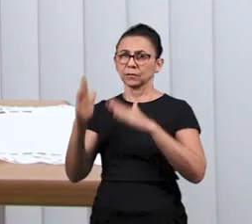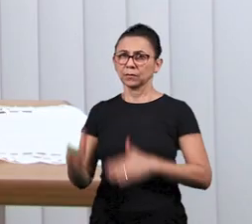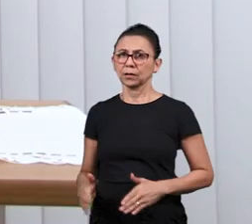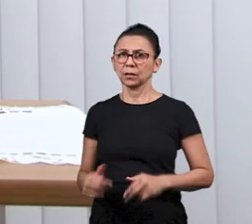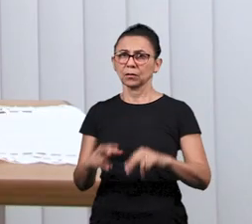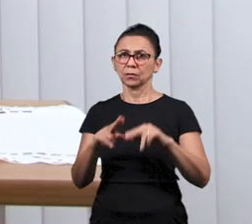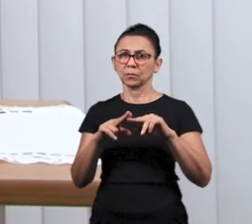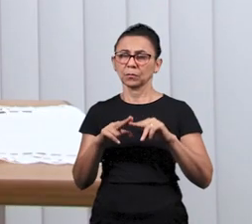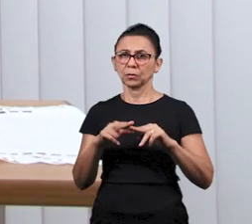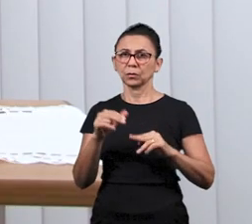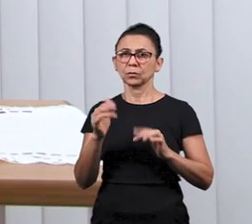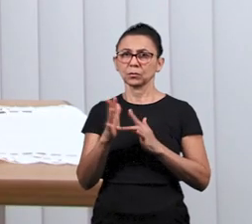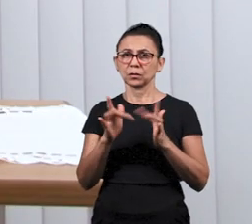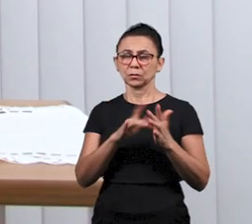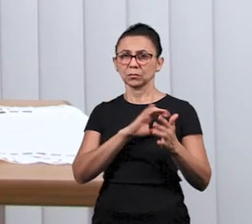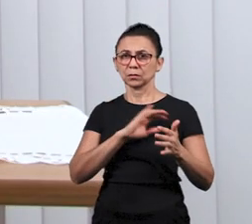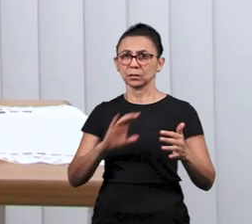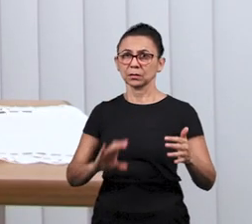Аминь».